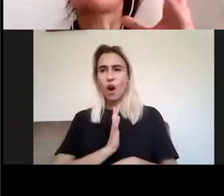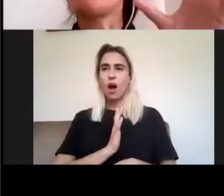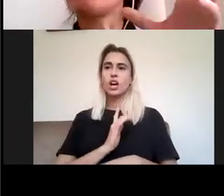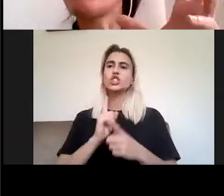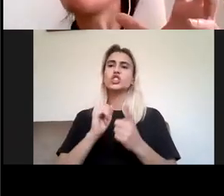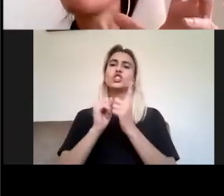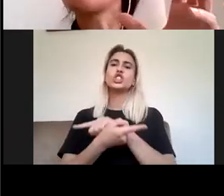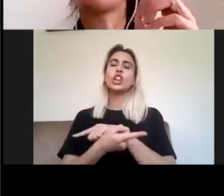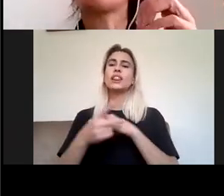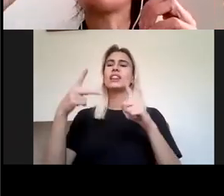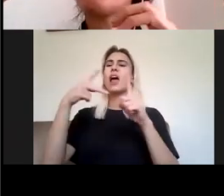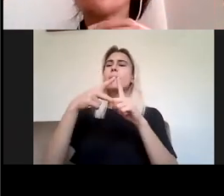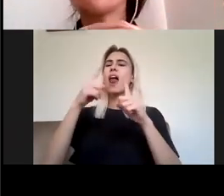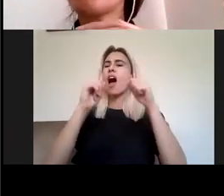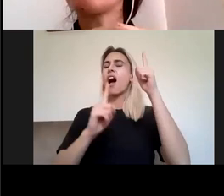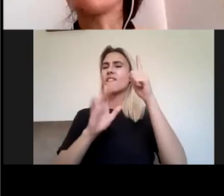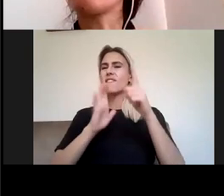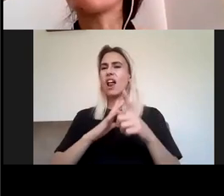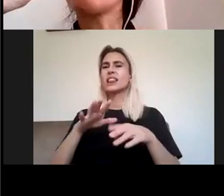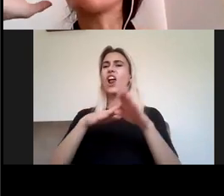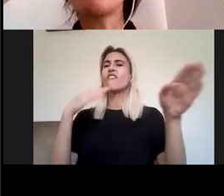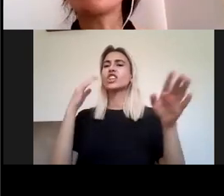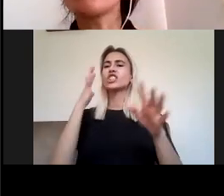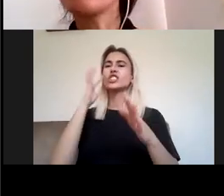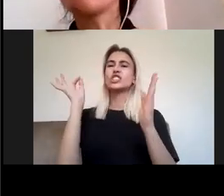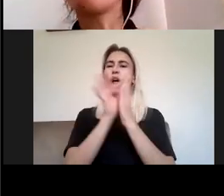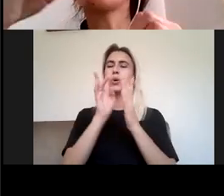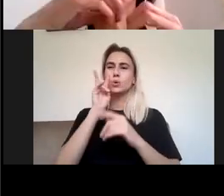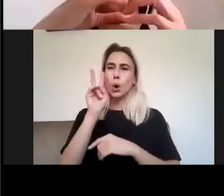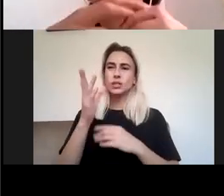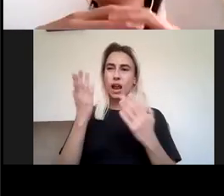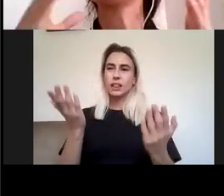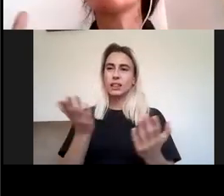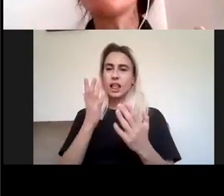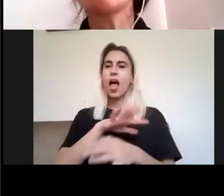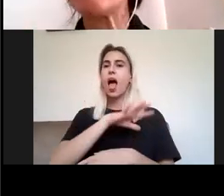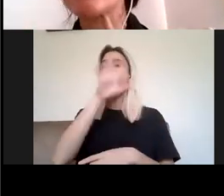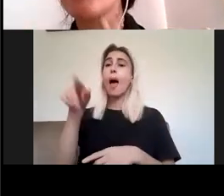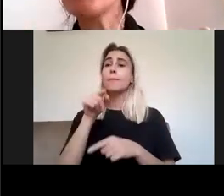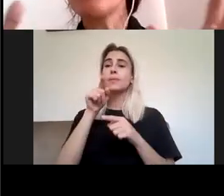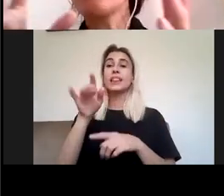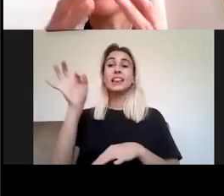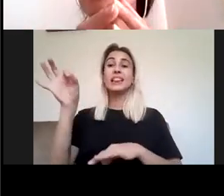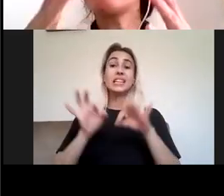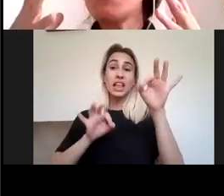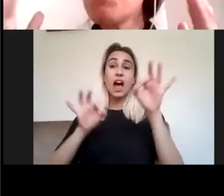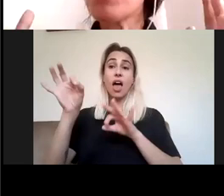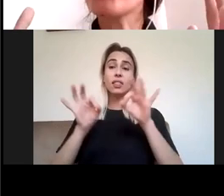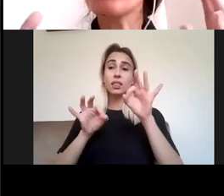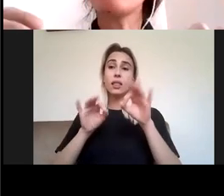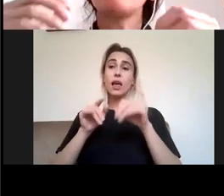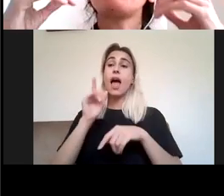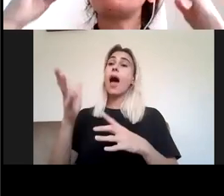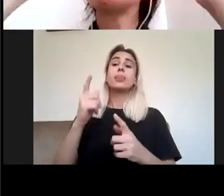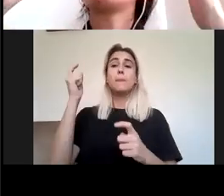Çeşitli tabelalar var. İşte trafik işaretlerini gösterilen trafik ışıkları var. Hepsinin dizayn edilirken zaten en